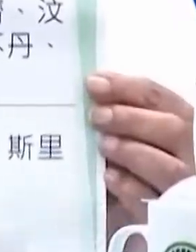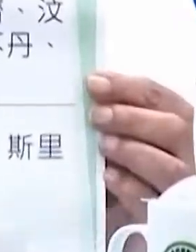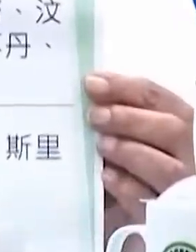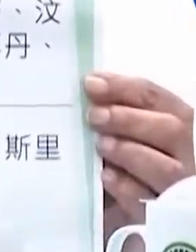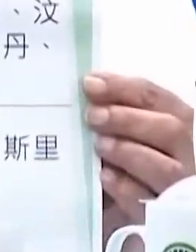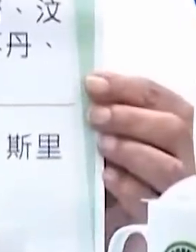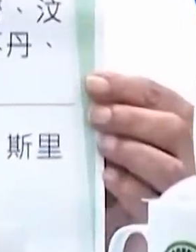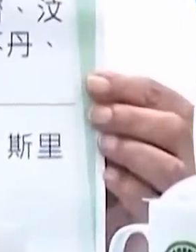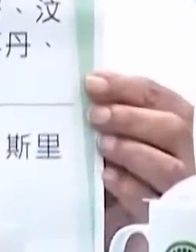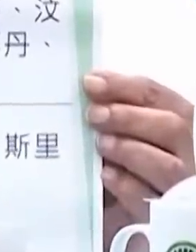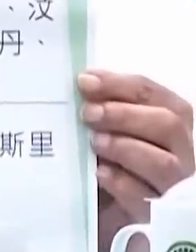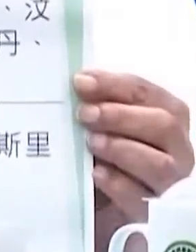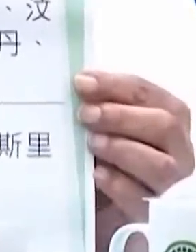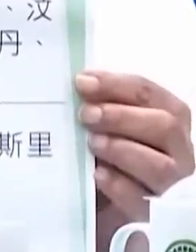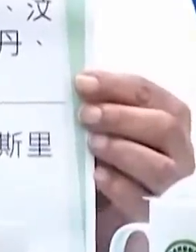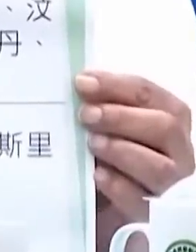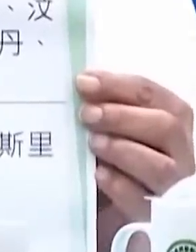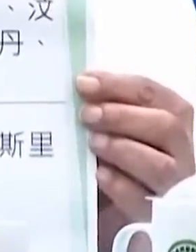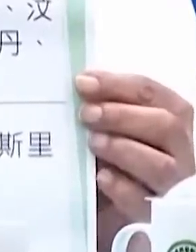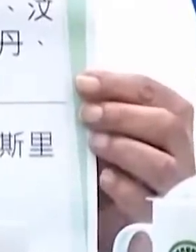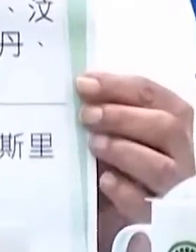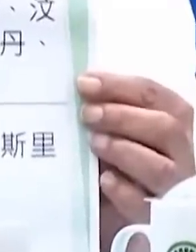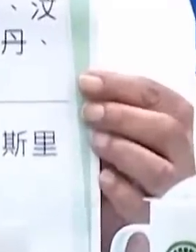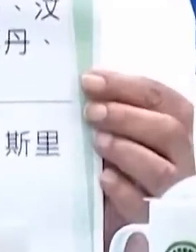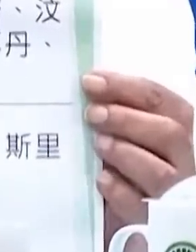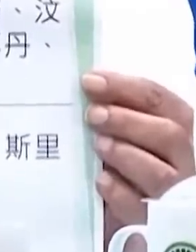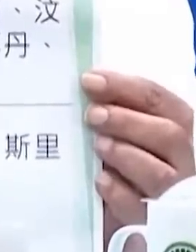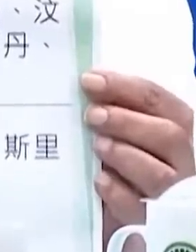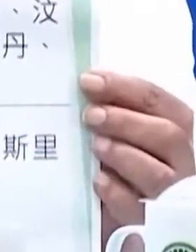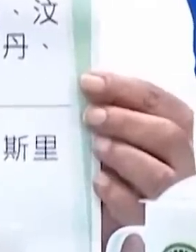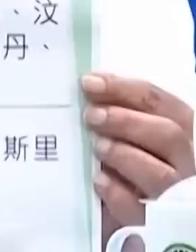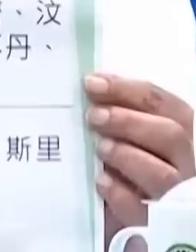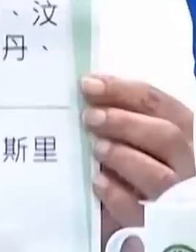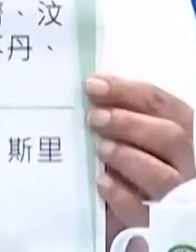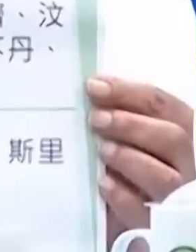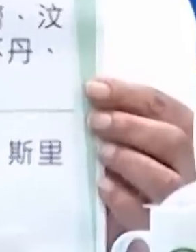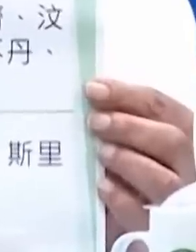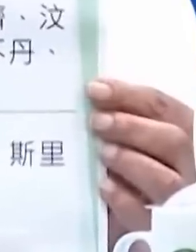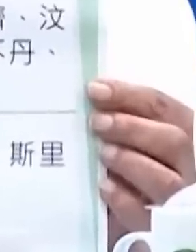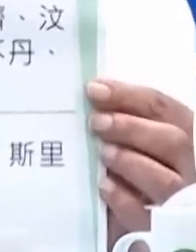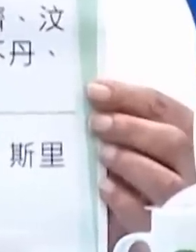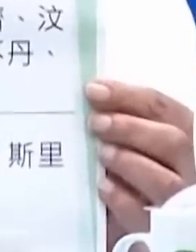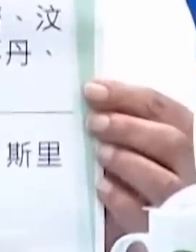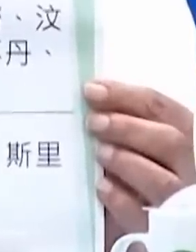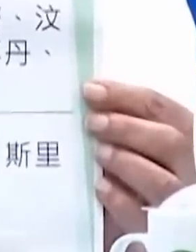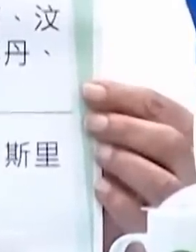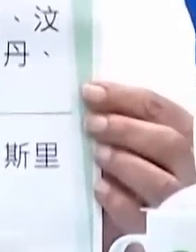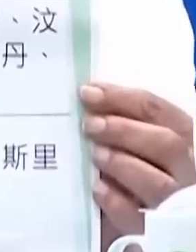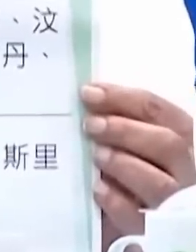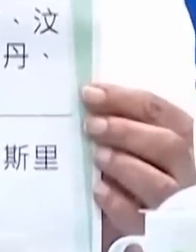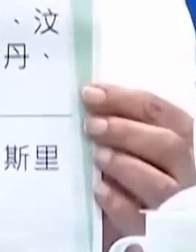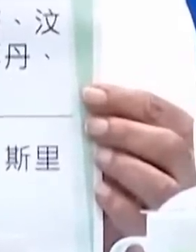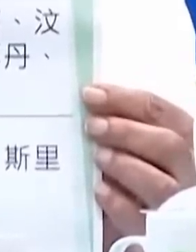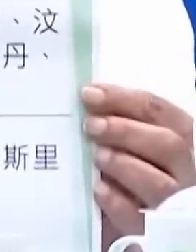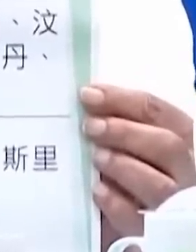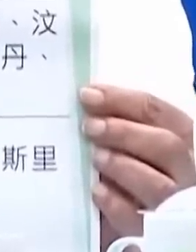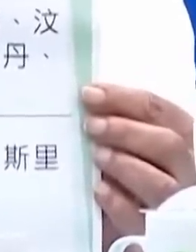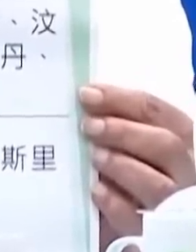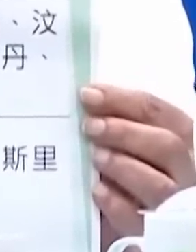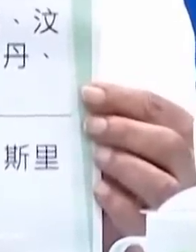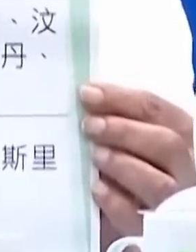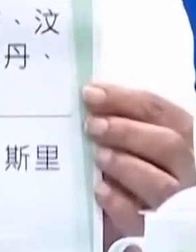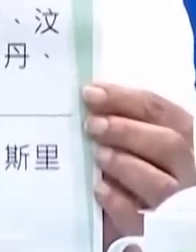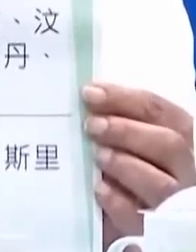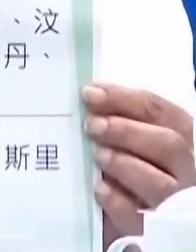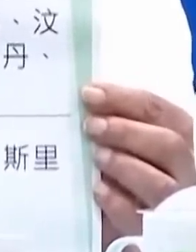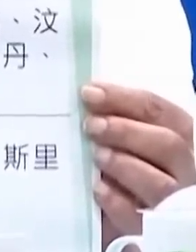这个礼拜它14天哈，每100万人大概增加了大概是97，在澳门是145